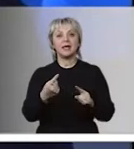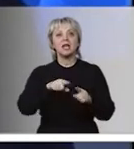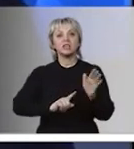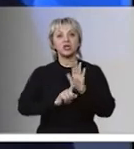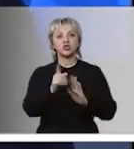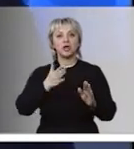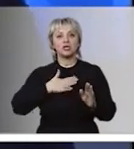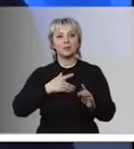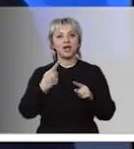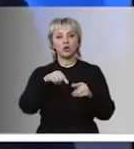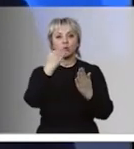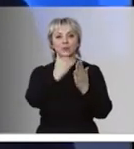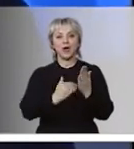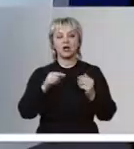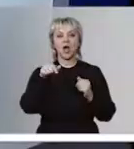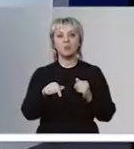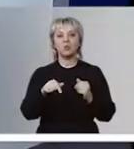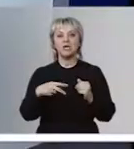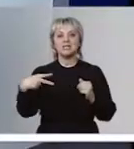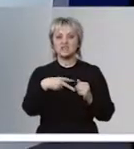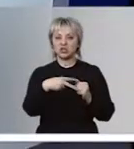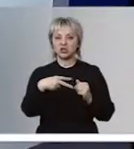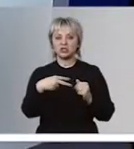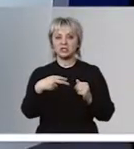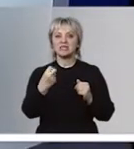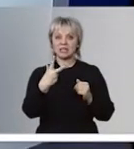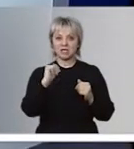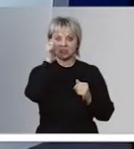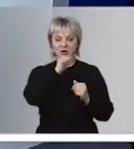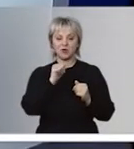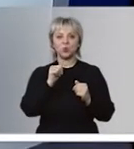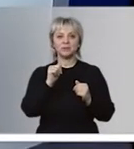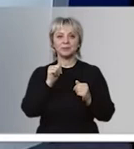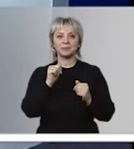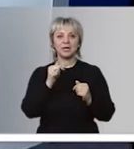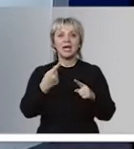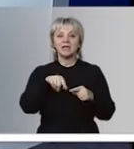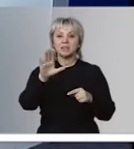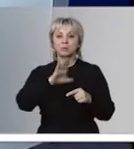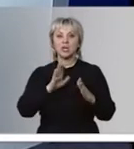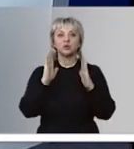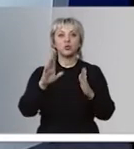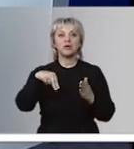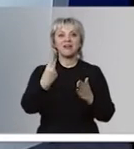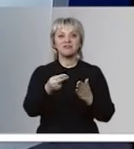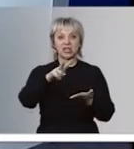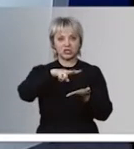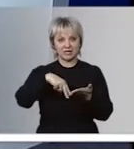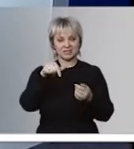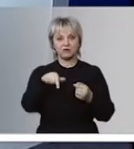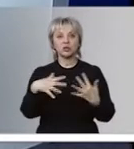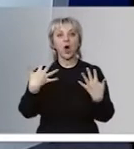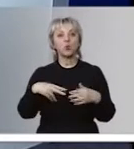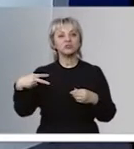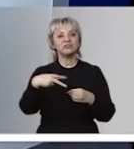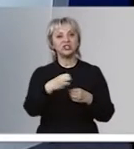да, начинали мы эту программу с 2013 года. Это была только выдача сертификатов. А